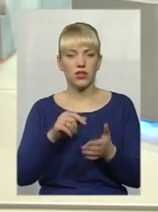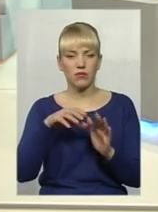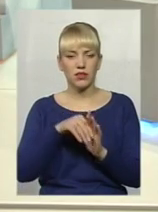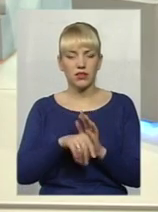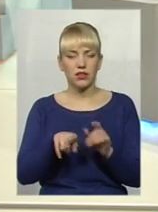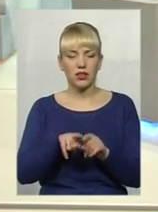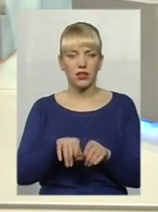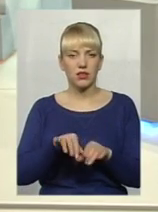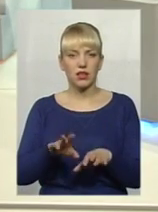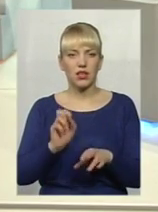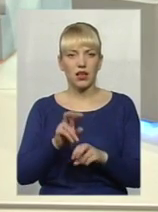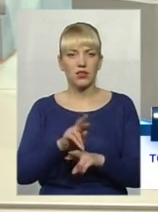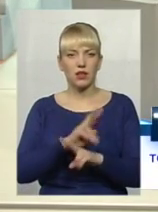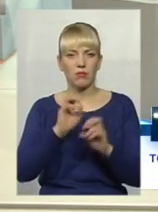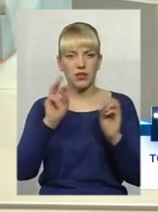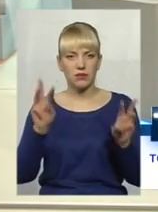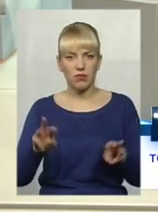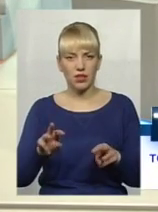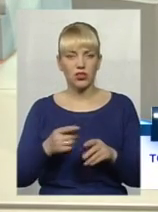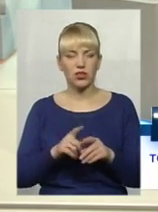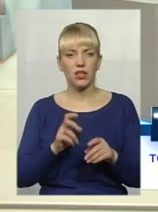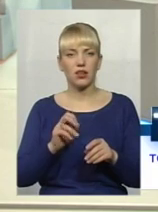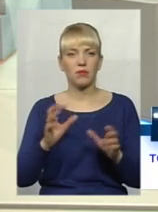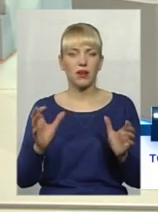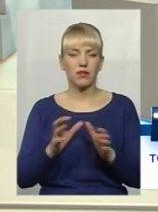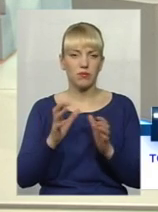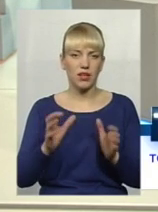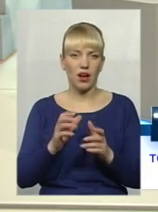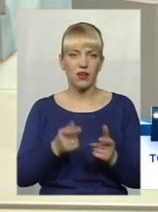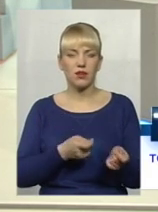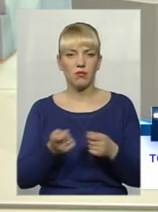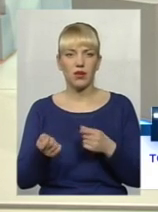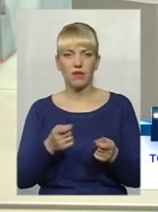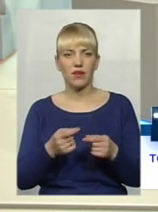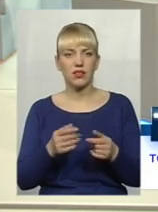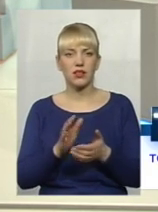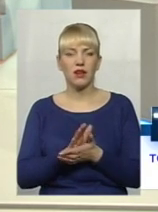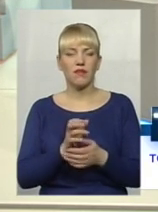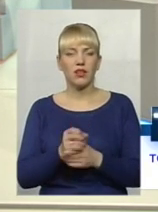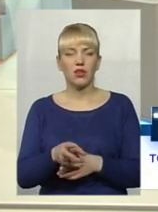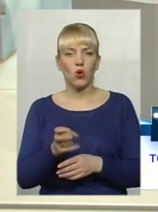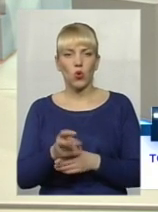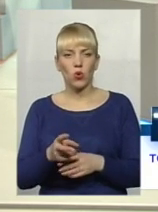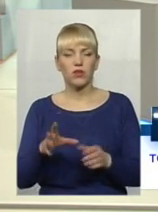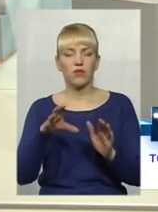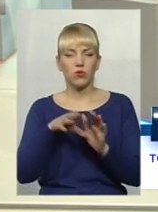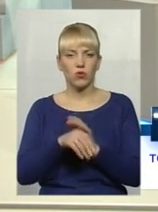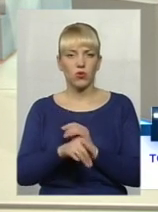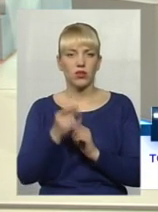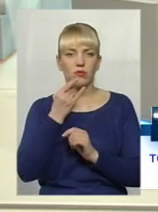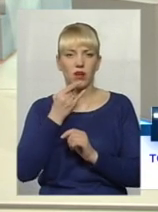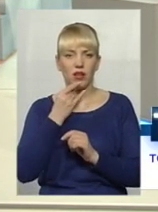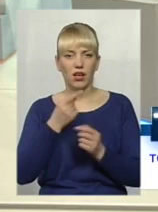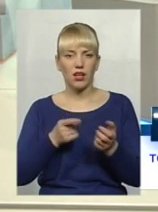як забезпечення екологічно безпечного збирання, перевезення, зберігання небезпечних відходів, в тому числі батарейки, лампи і ртутні